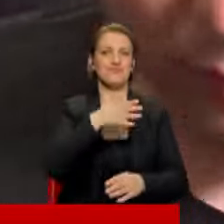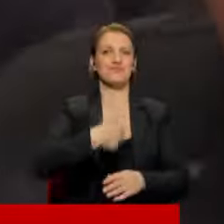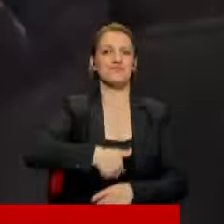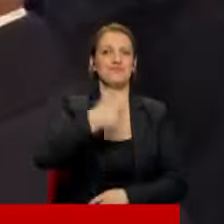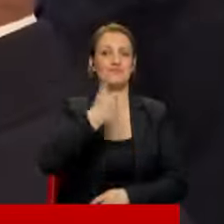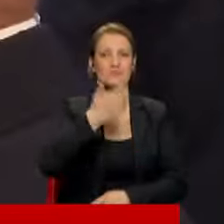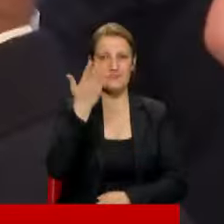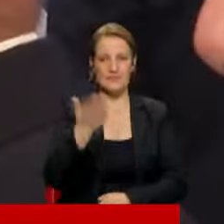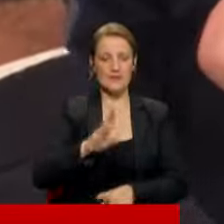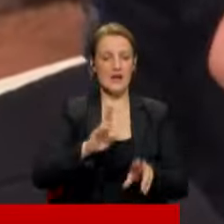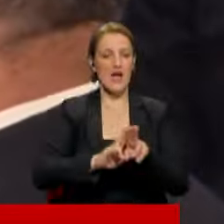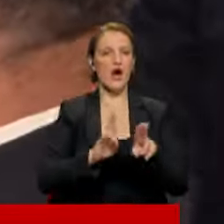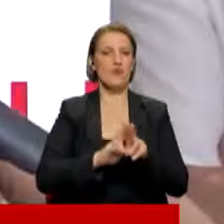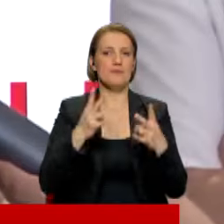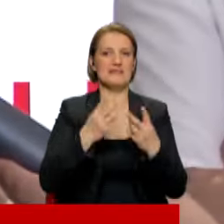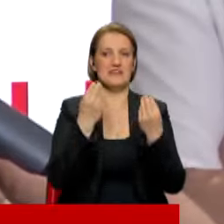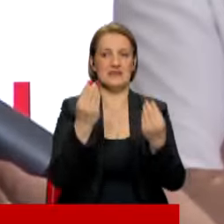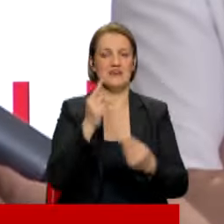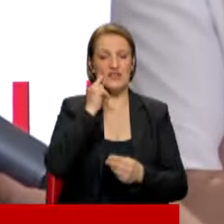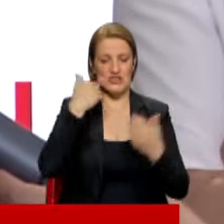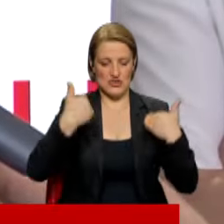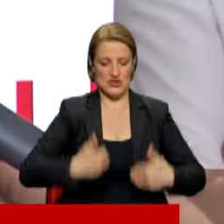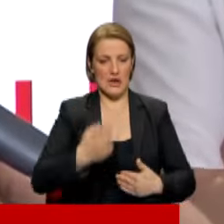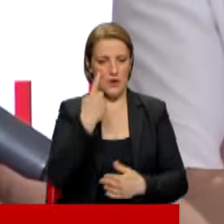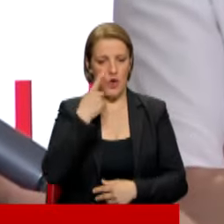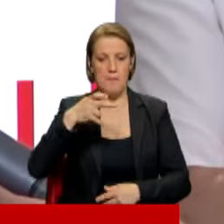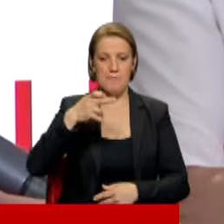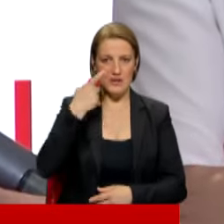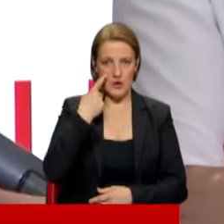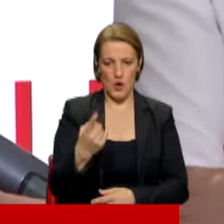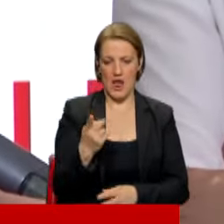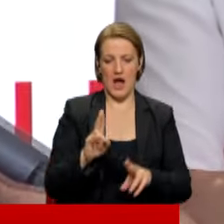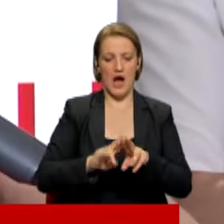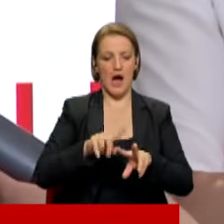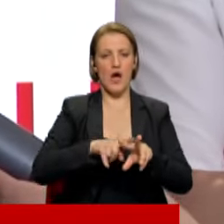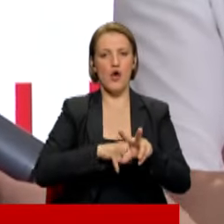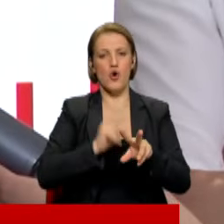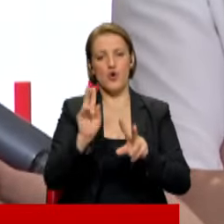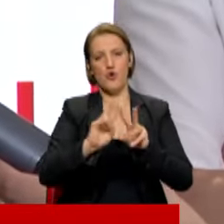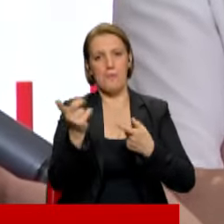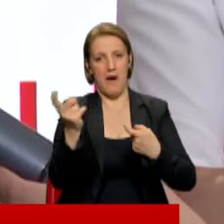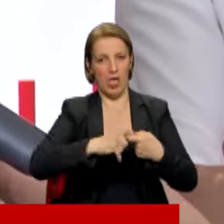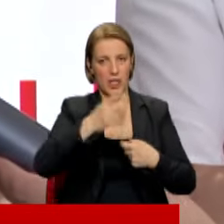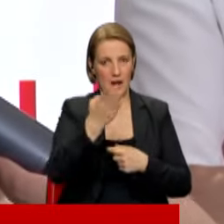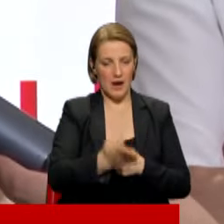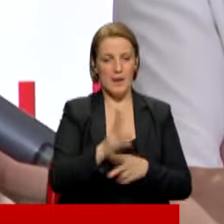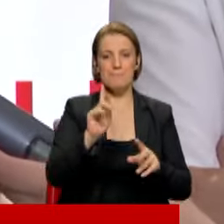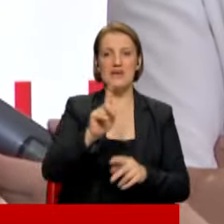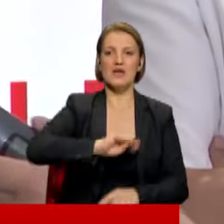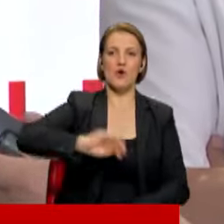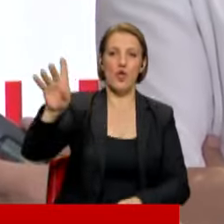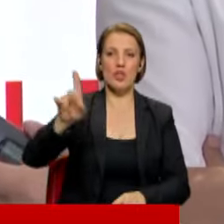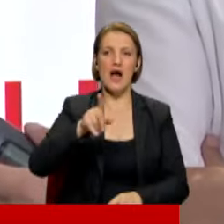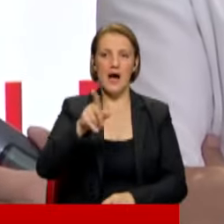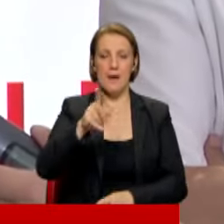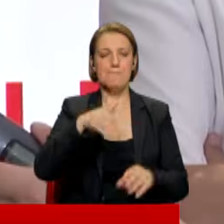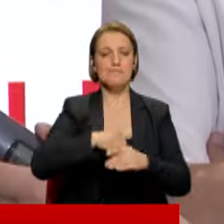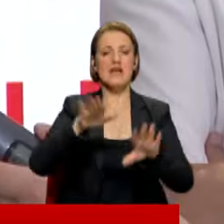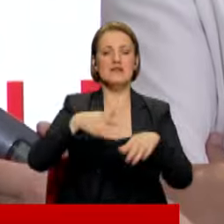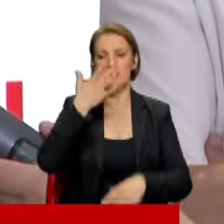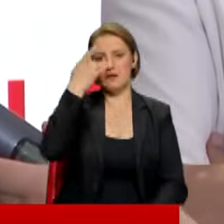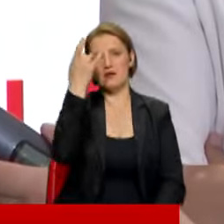İmamoğlu Kayyum mesajı da verdi kişiye göre partiye göre Kayyum Ata ya da Kayyum Ata Birini yolla oraya meclisini